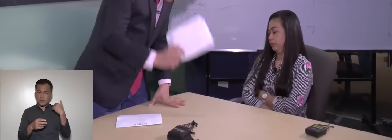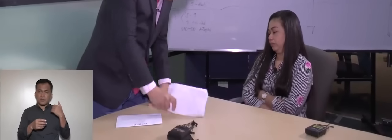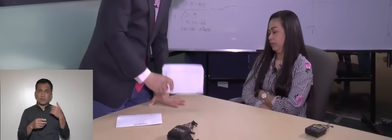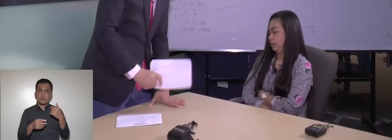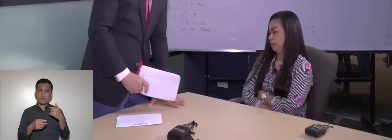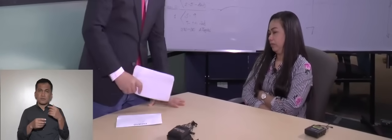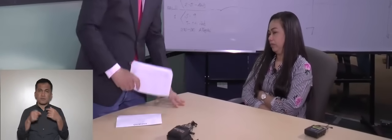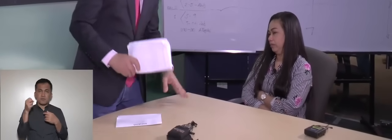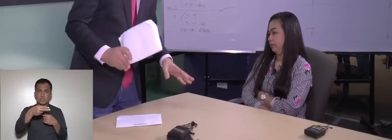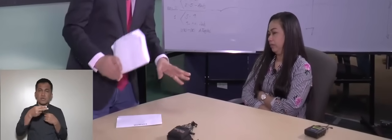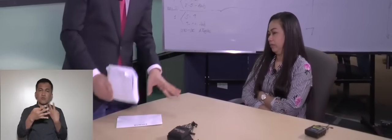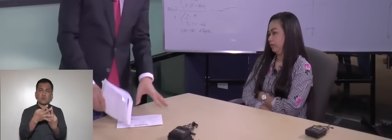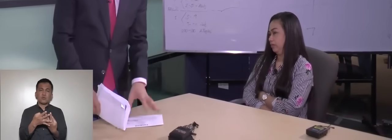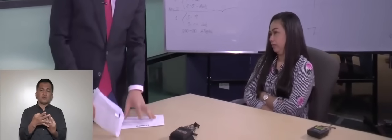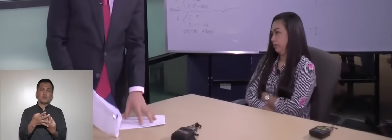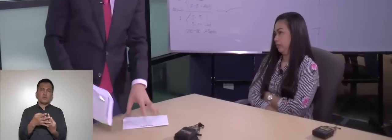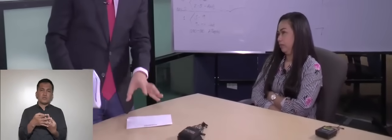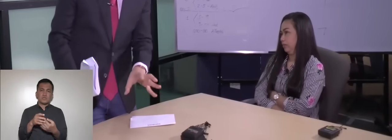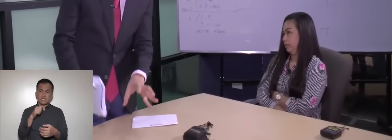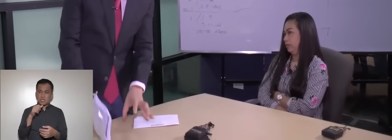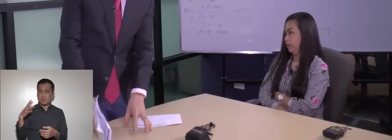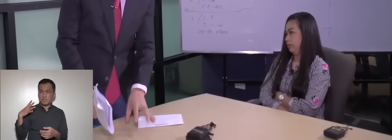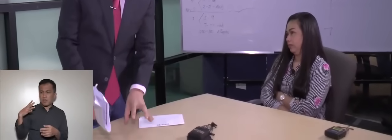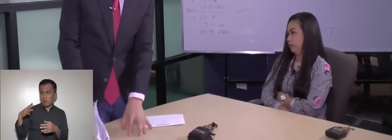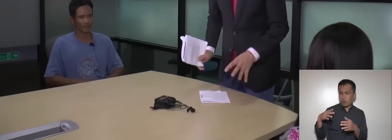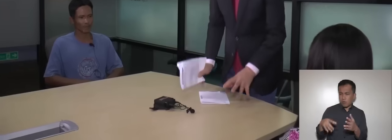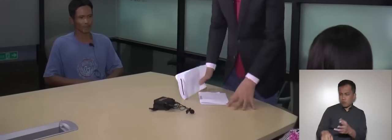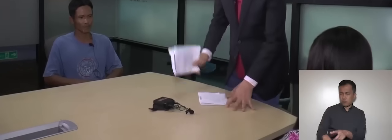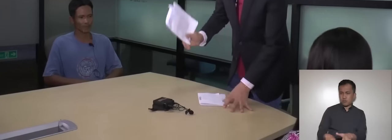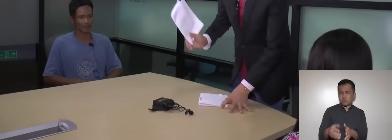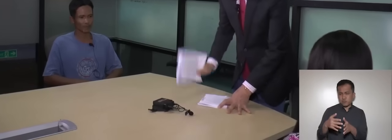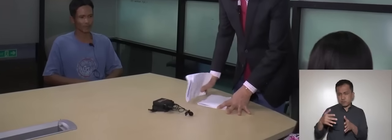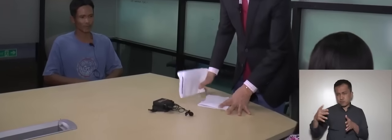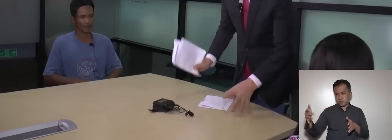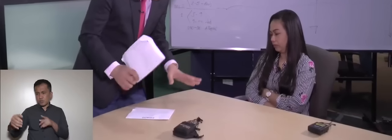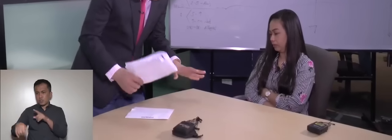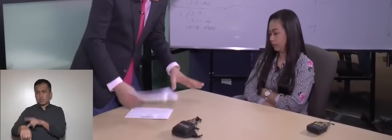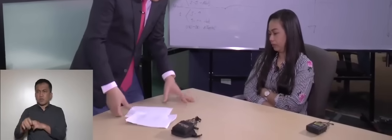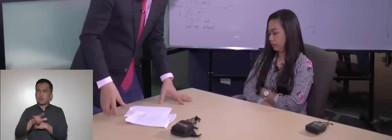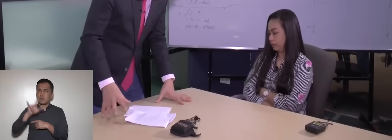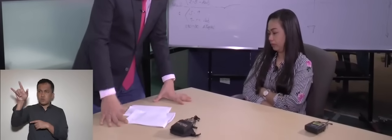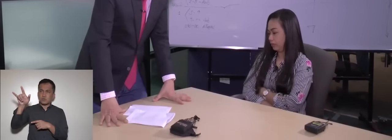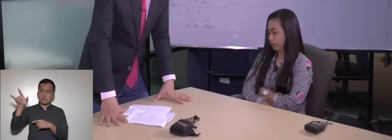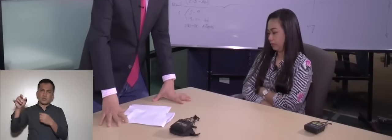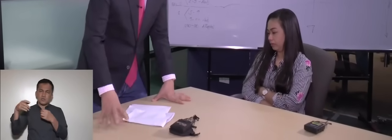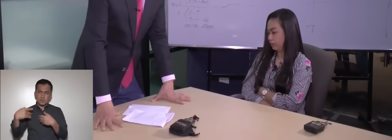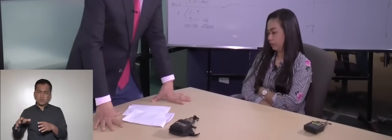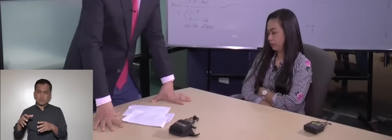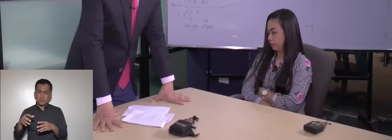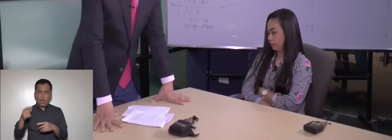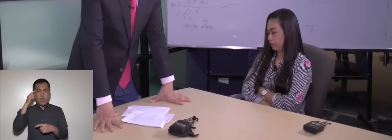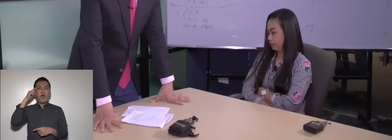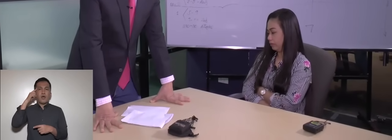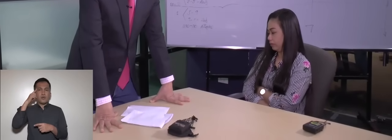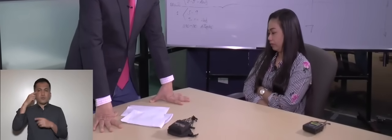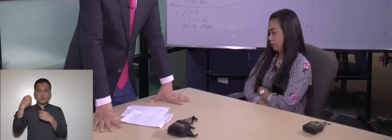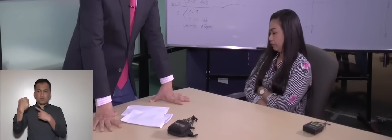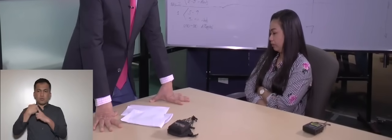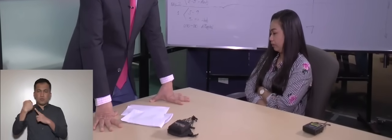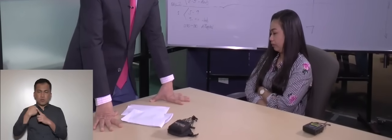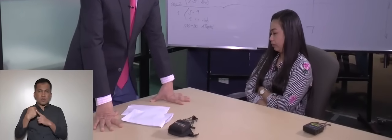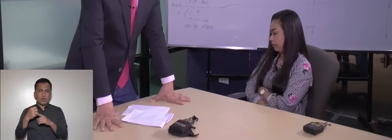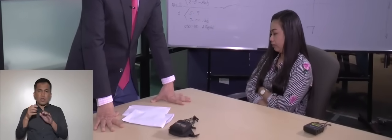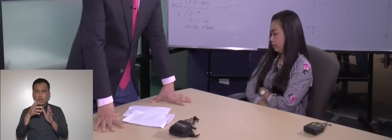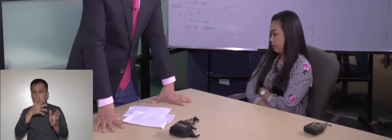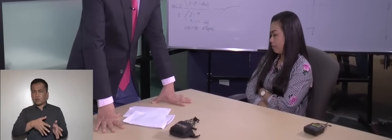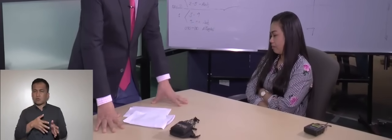then, pinakulong mo na, hindi ka humintay na pagkahaba-habang panahon, and then pagdating sa Oman, basta ka na lang nakapag-isip, ay, binubugbog ako nito,